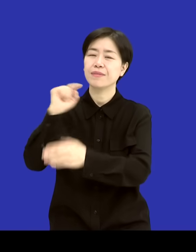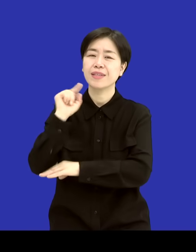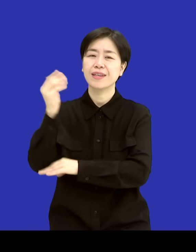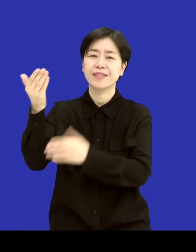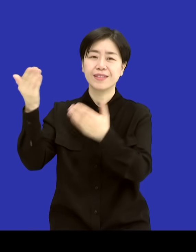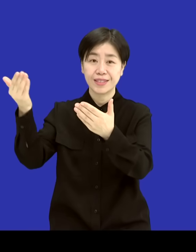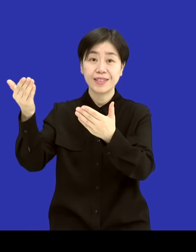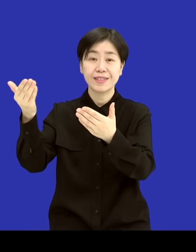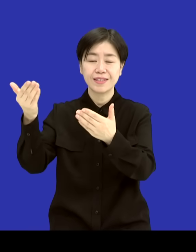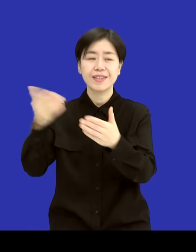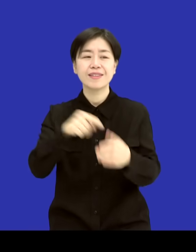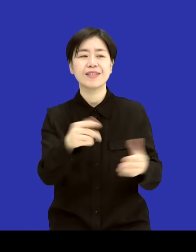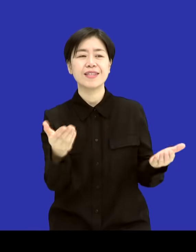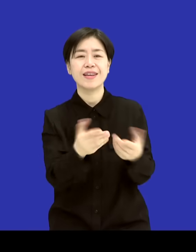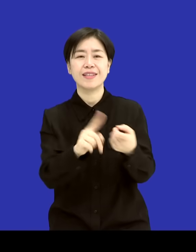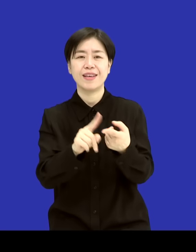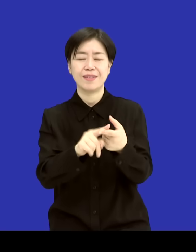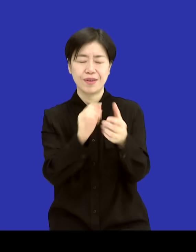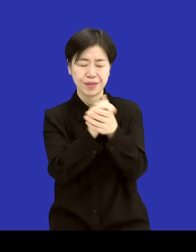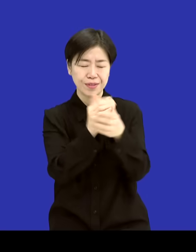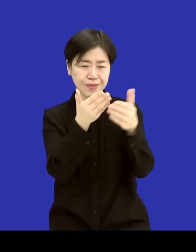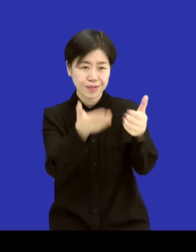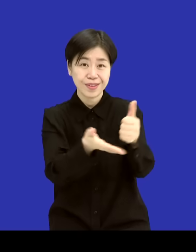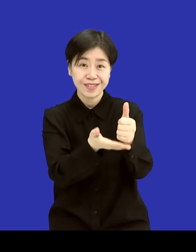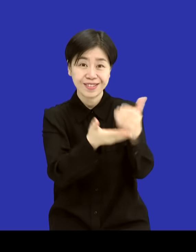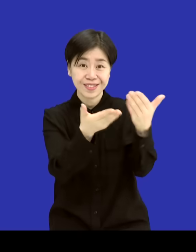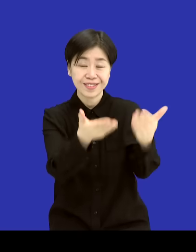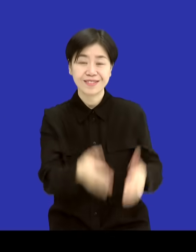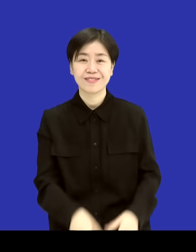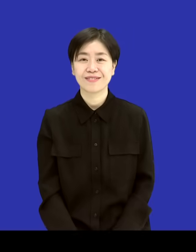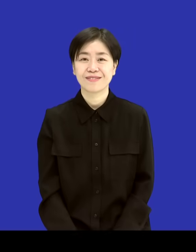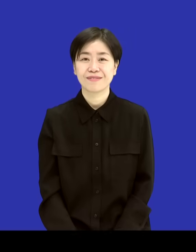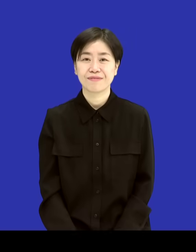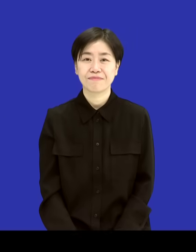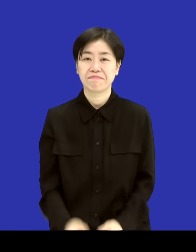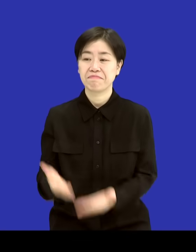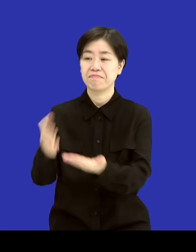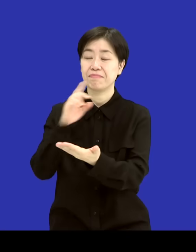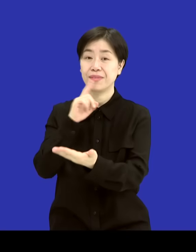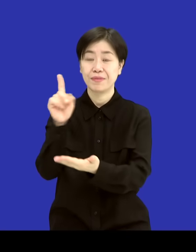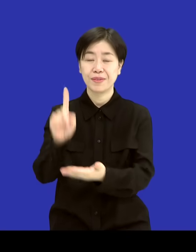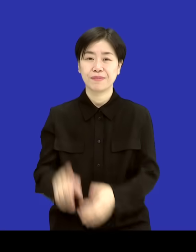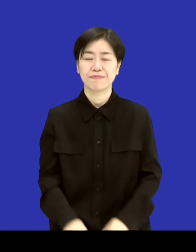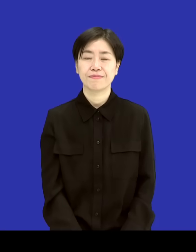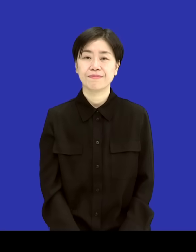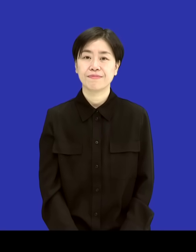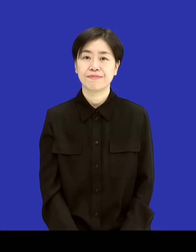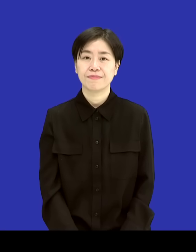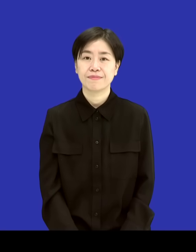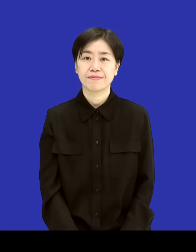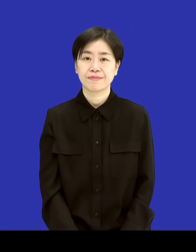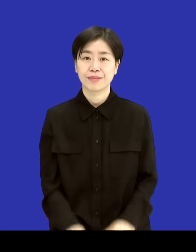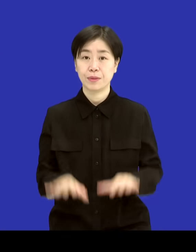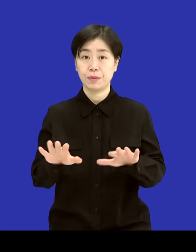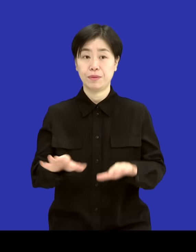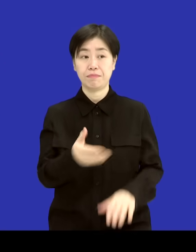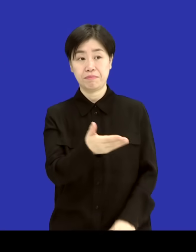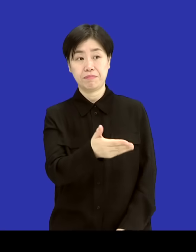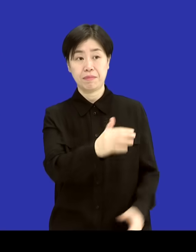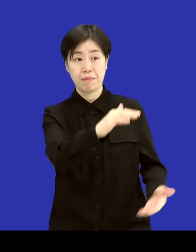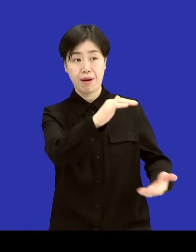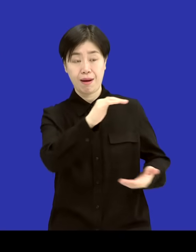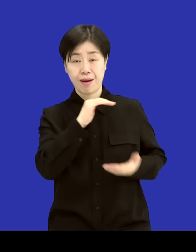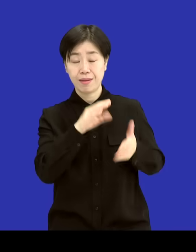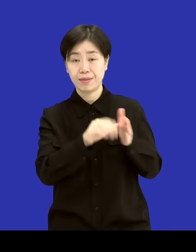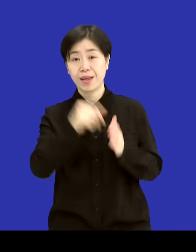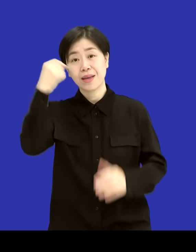그 사역을 또 응원하면서 기도하도록 하겠습니다. 네, 감사합니다. 우리 범 형제. 저는 오늘 이 이야기를 이렇게 쭉